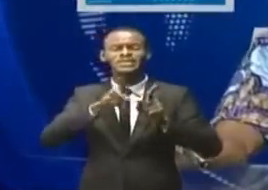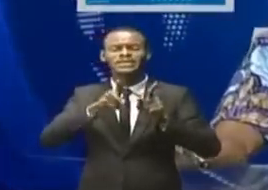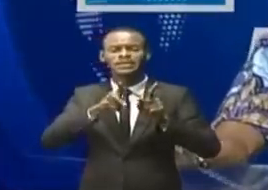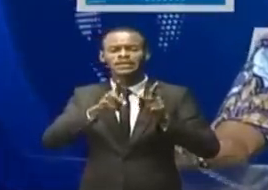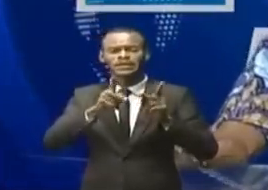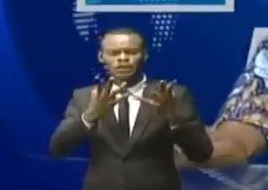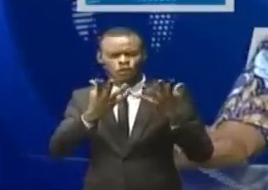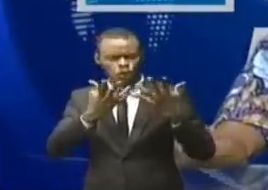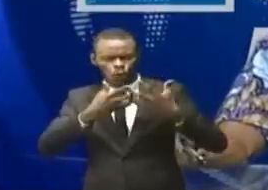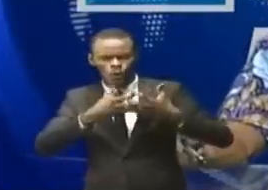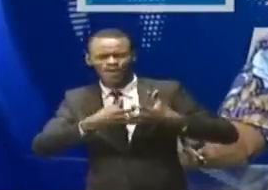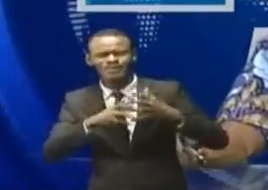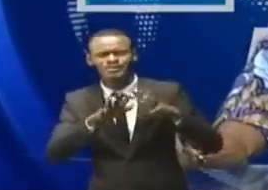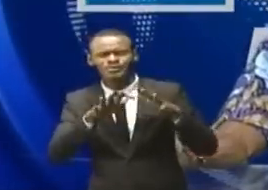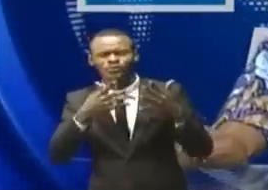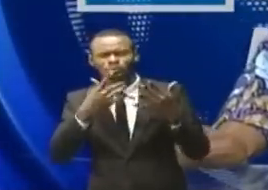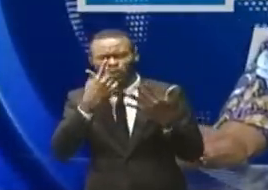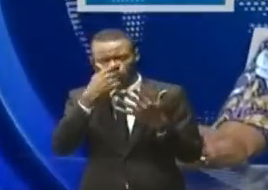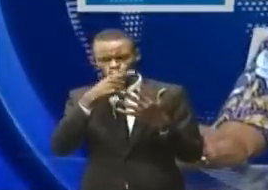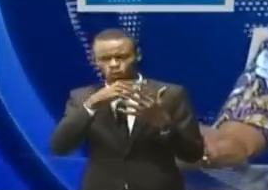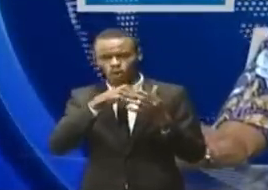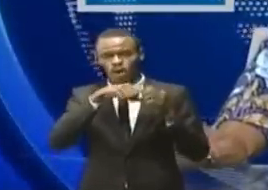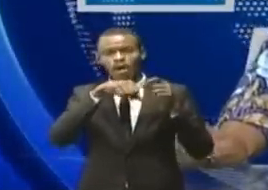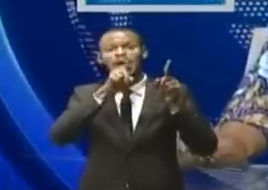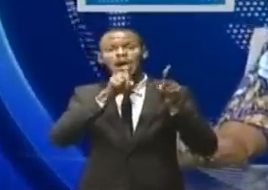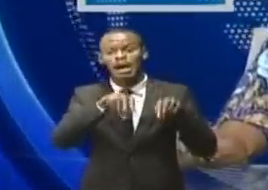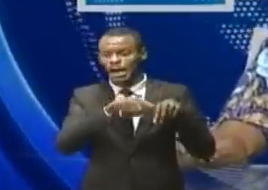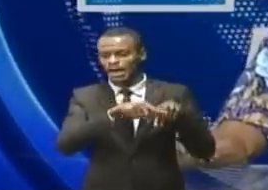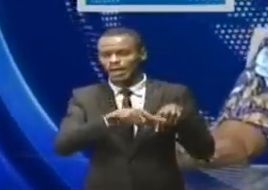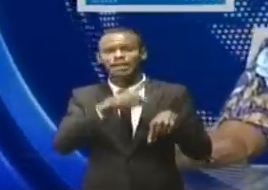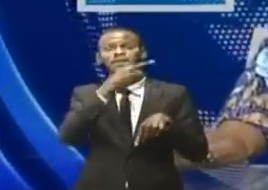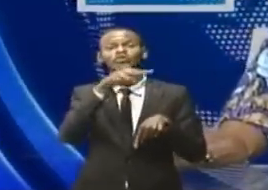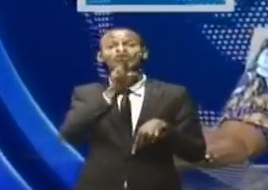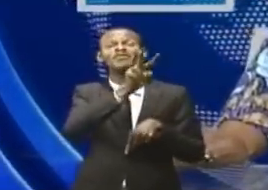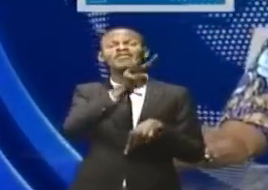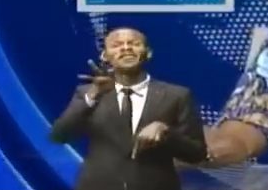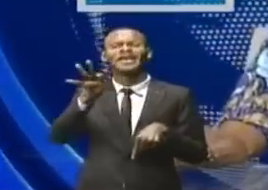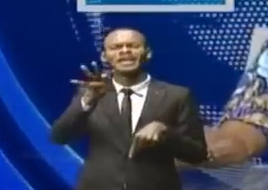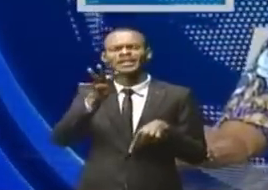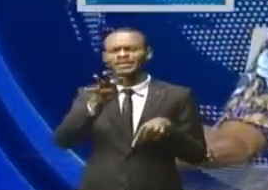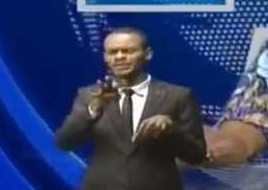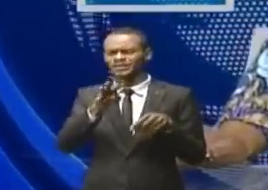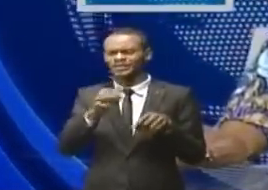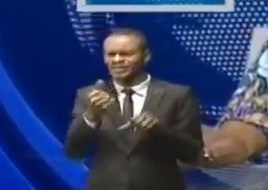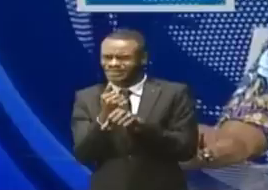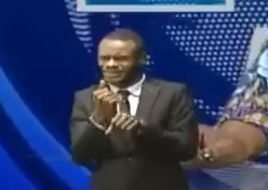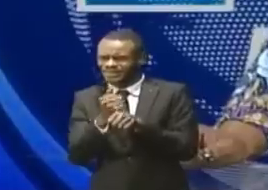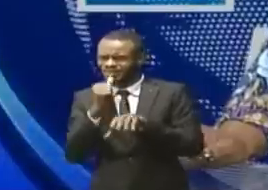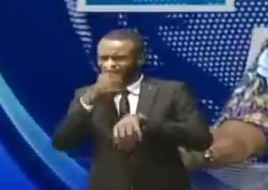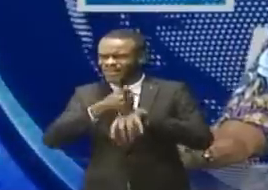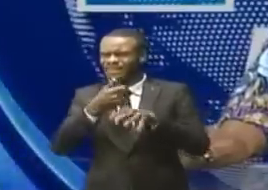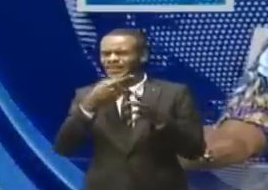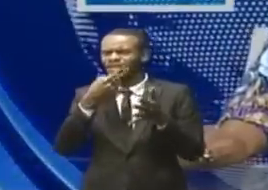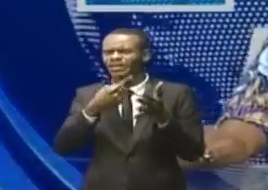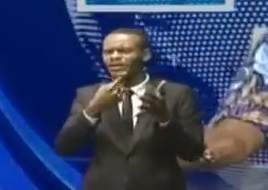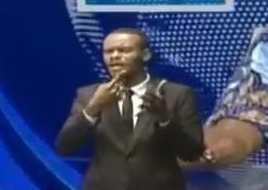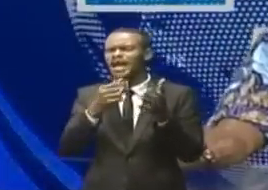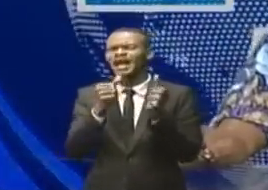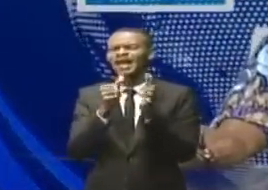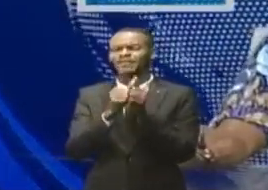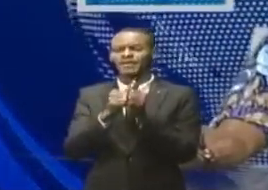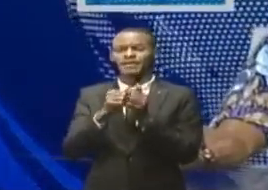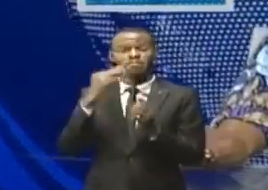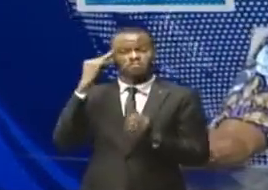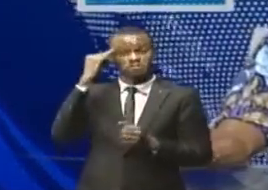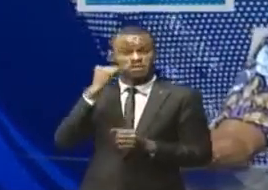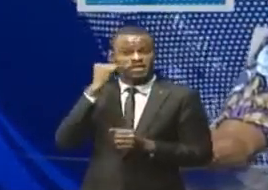exercice 2024. 10 jours ont suffi aux experts du ministère du budget et 7 autres ministères pilotes pour statuer. Ces